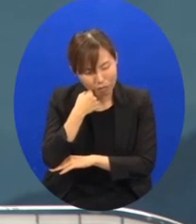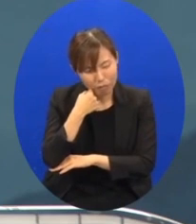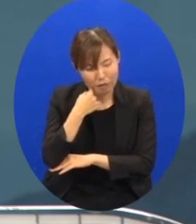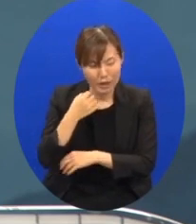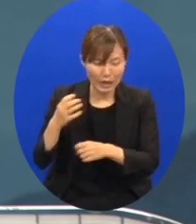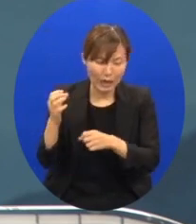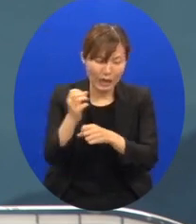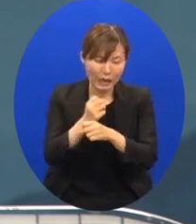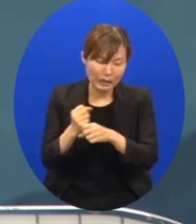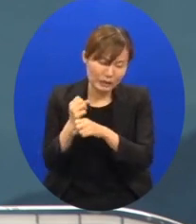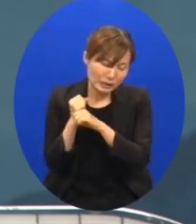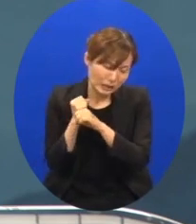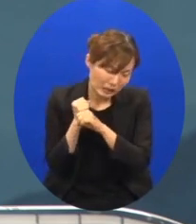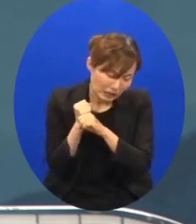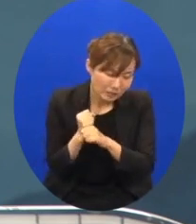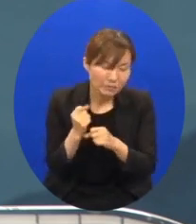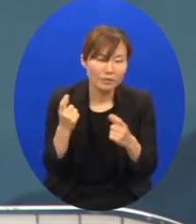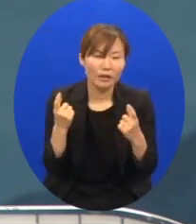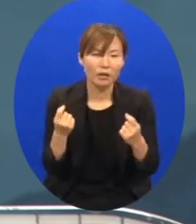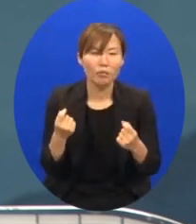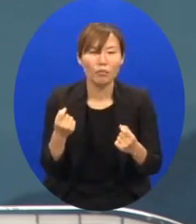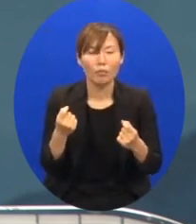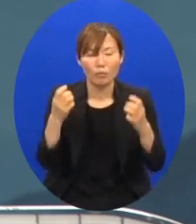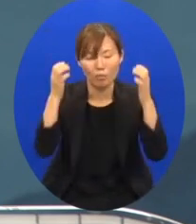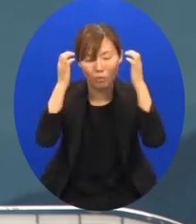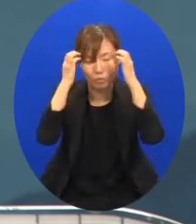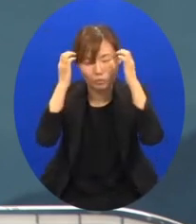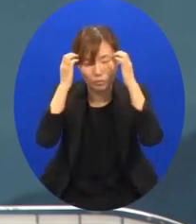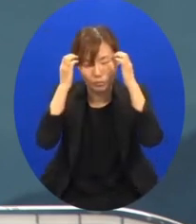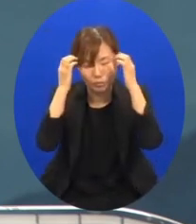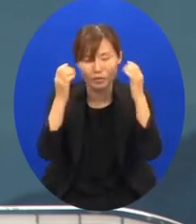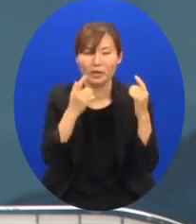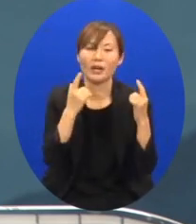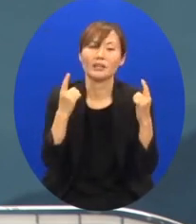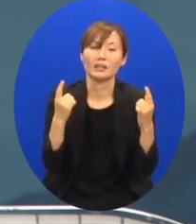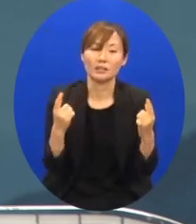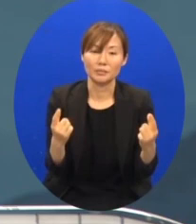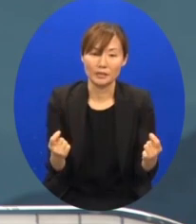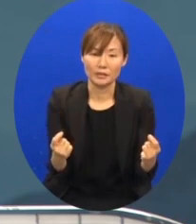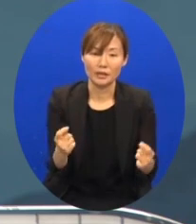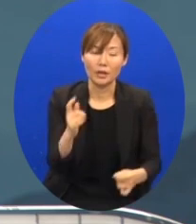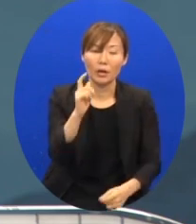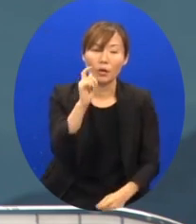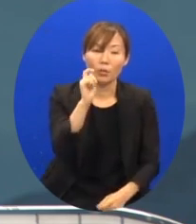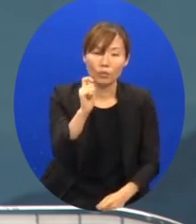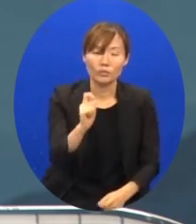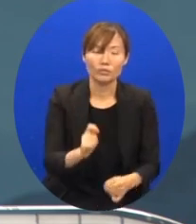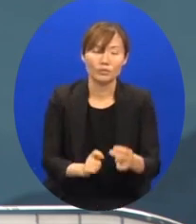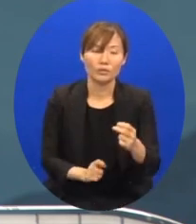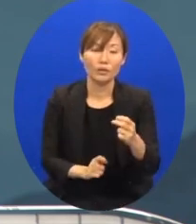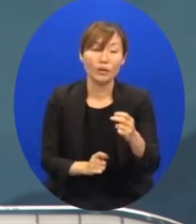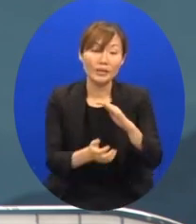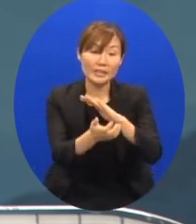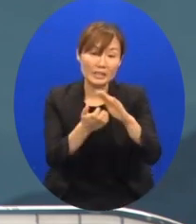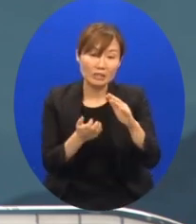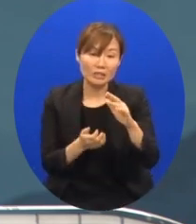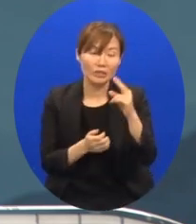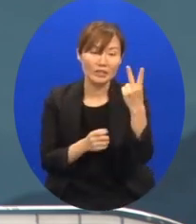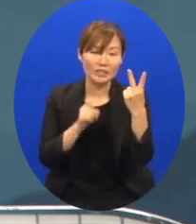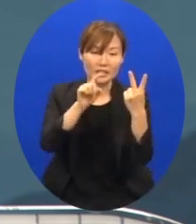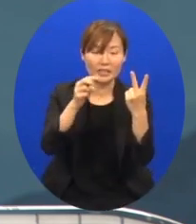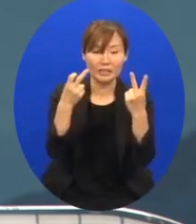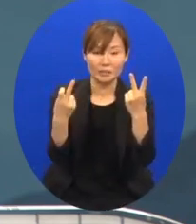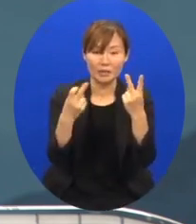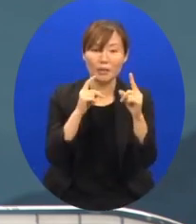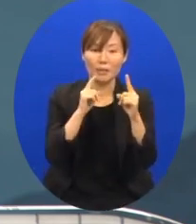두려운 고통이었습니다 그때 고린도 전서 2장 12절 말씀을 주님이